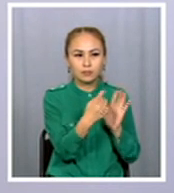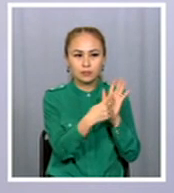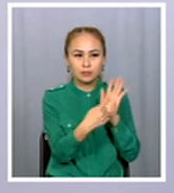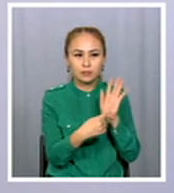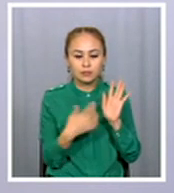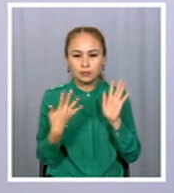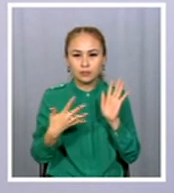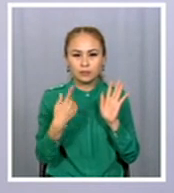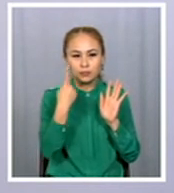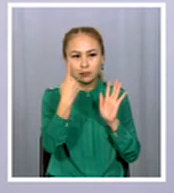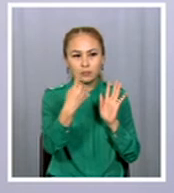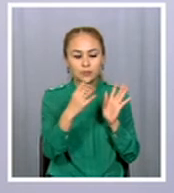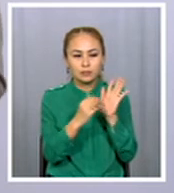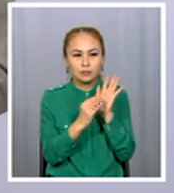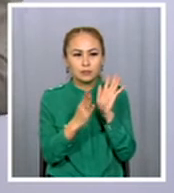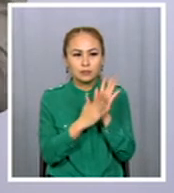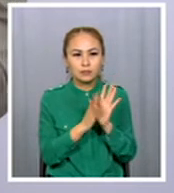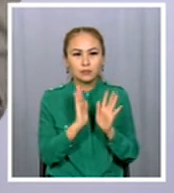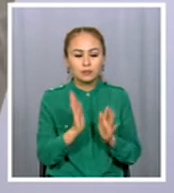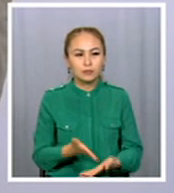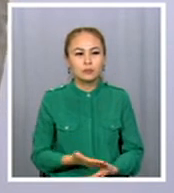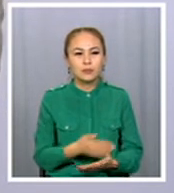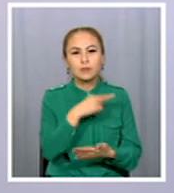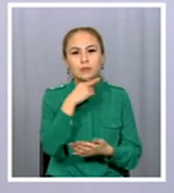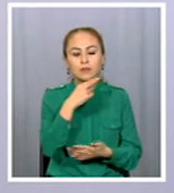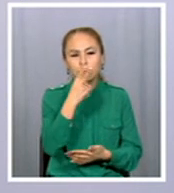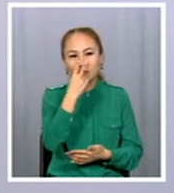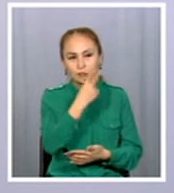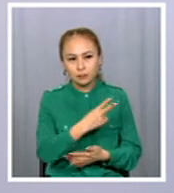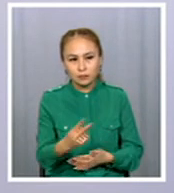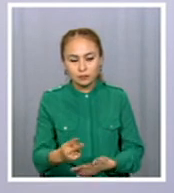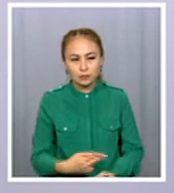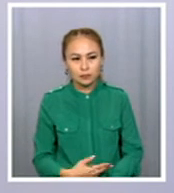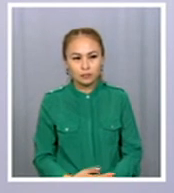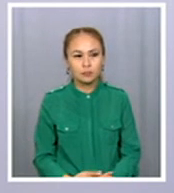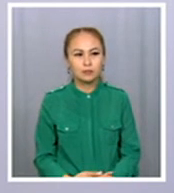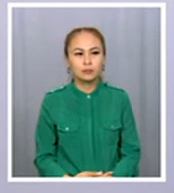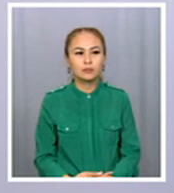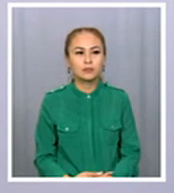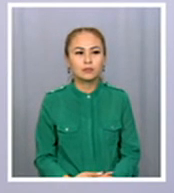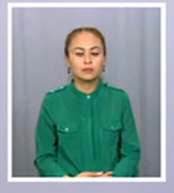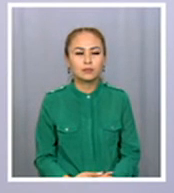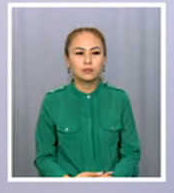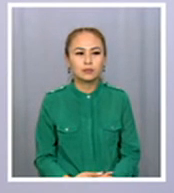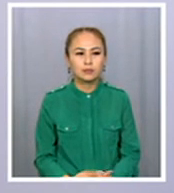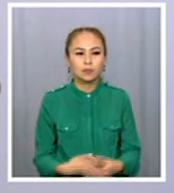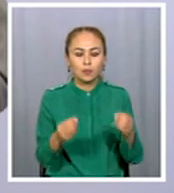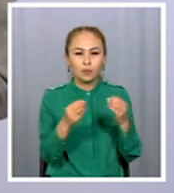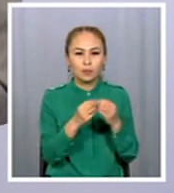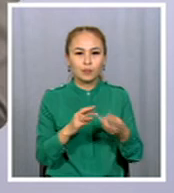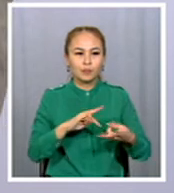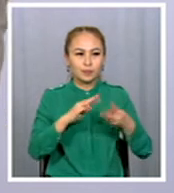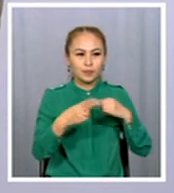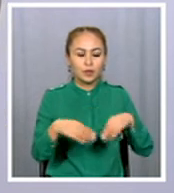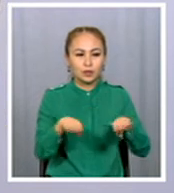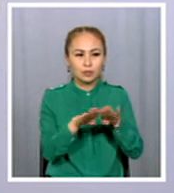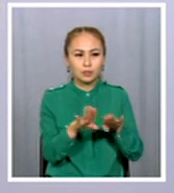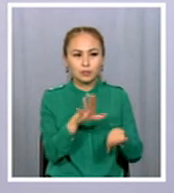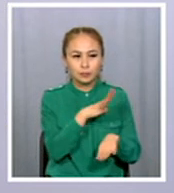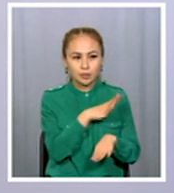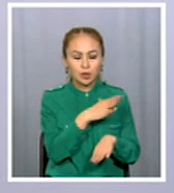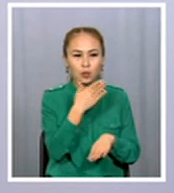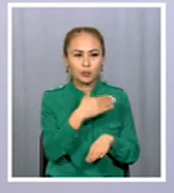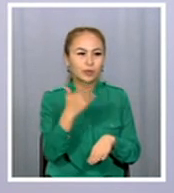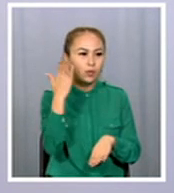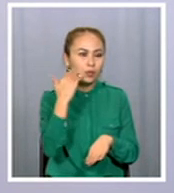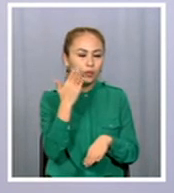тапқан бөлшегімізге бөлеміз. Назар аударайық, бұл жерде бізге берілген сан ондық бөлшек болып тұр. Сондықтан оны балалар ыңғайлы